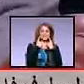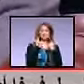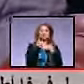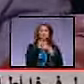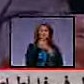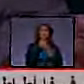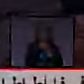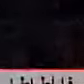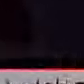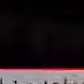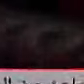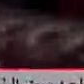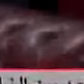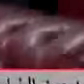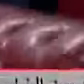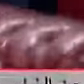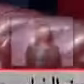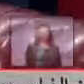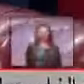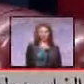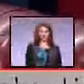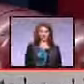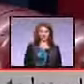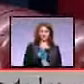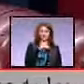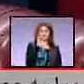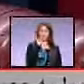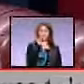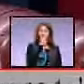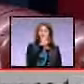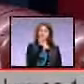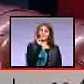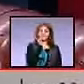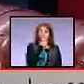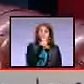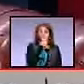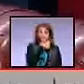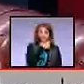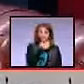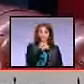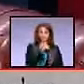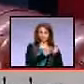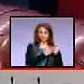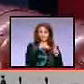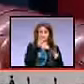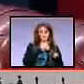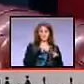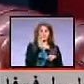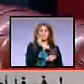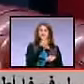حب مع المدرسه. انا جيت بعد حراميه في تايلاند عملت الباشا تلميذ، برضو كان فيلم كوميدي جدا،